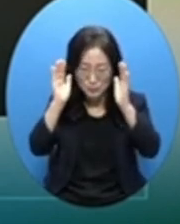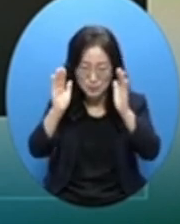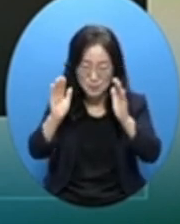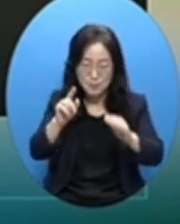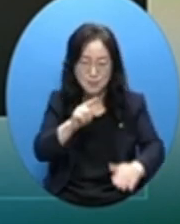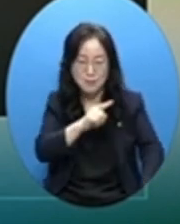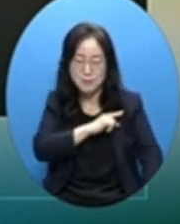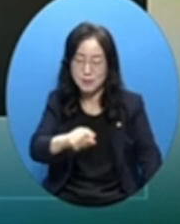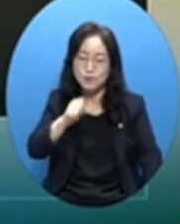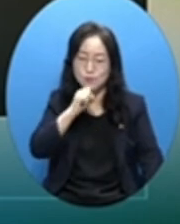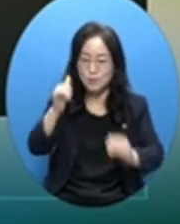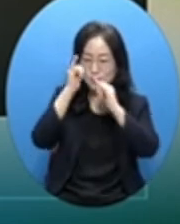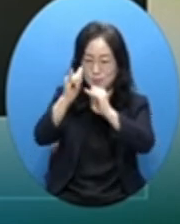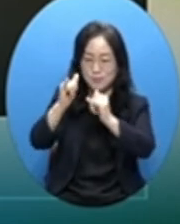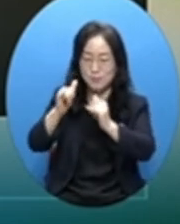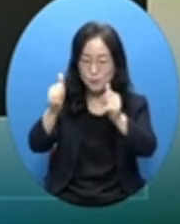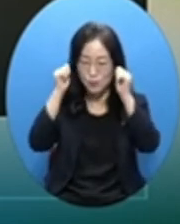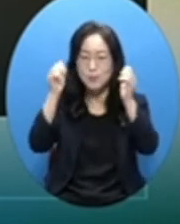최우등생으로 졸업을 합니다.